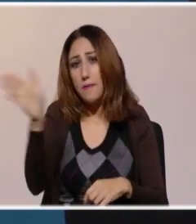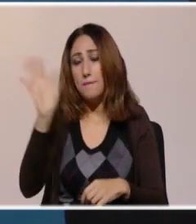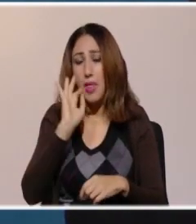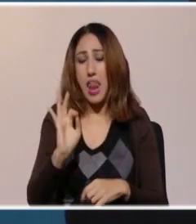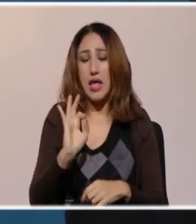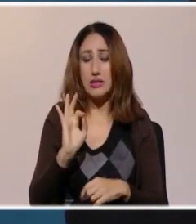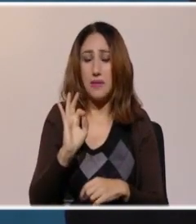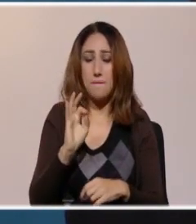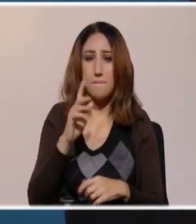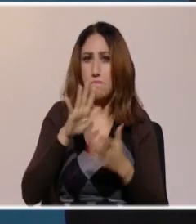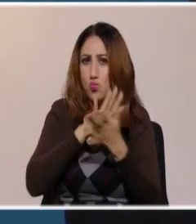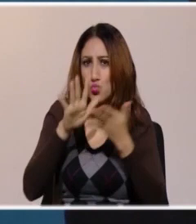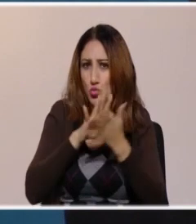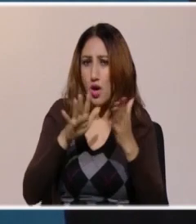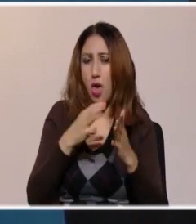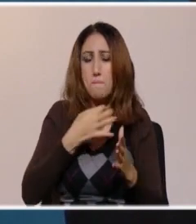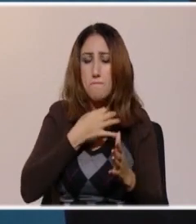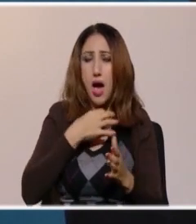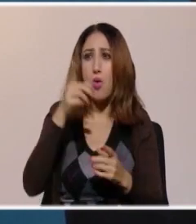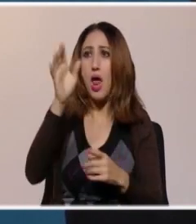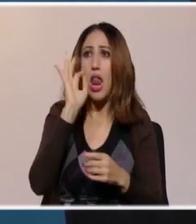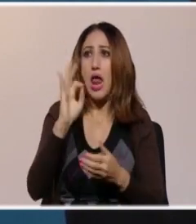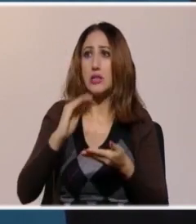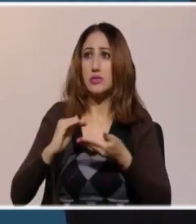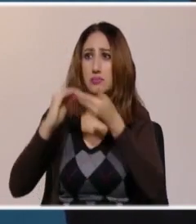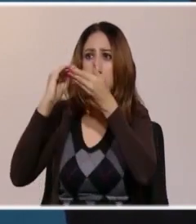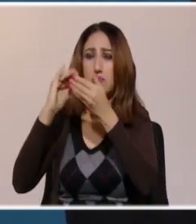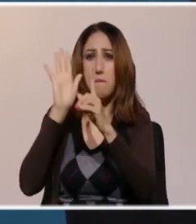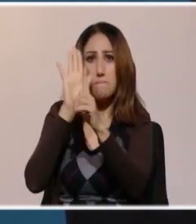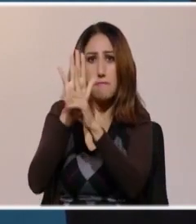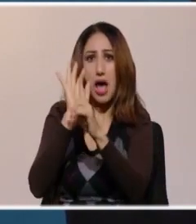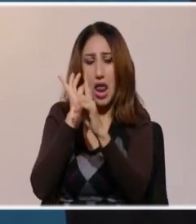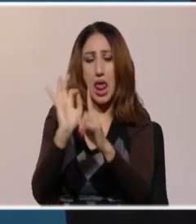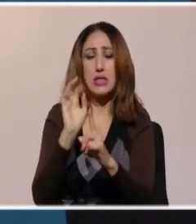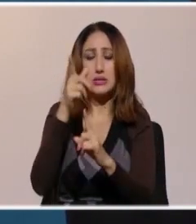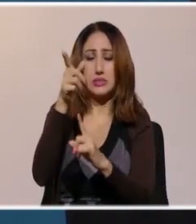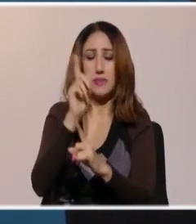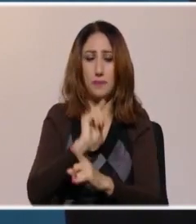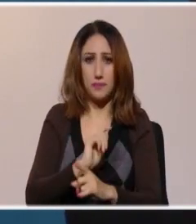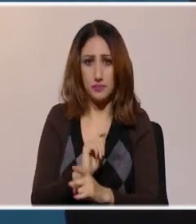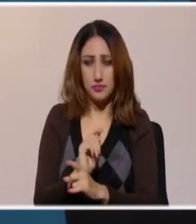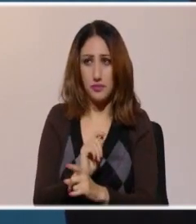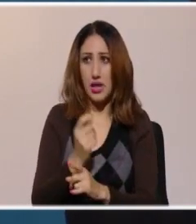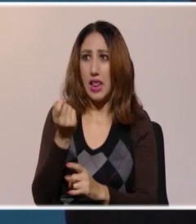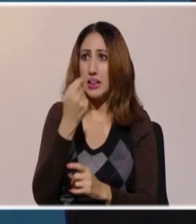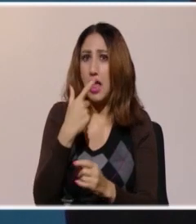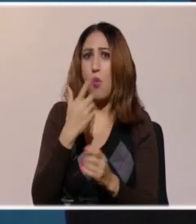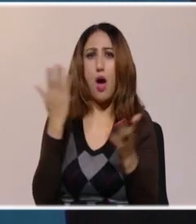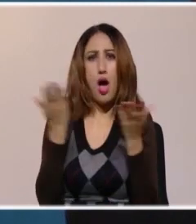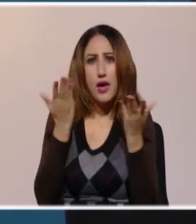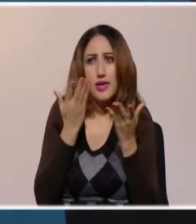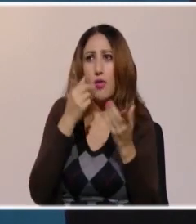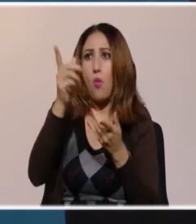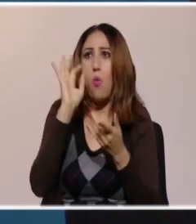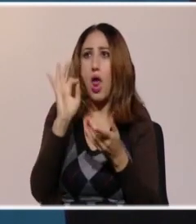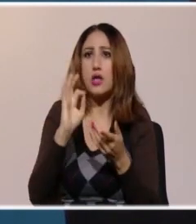هقولها، لان احنا كتير كنا مثلا بنقف جنب حد يعني محتاج علاج، محتاج بتاع، فكان من